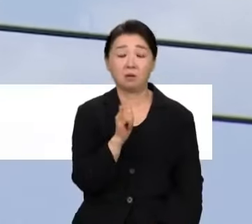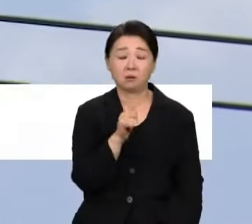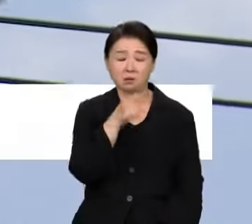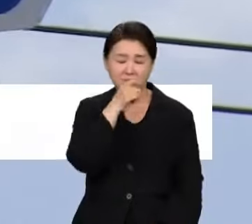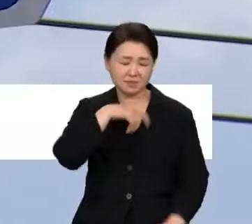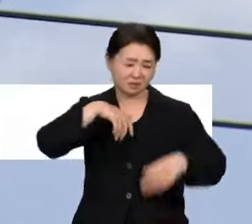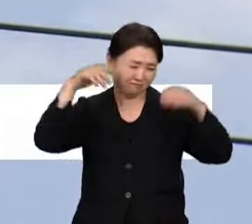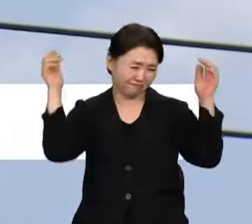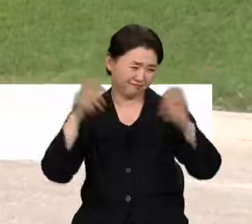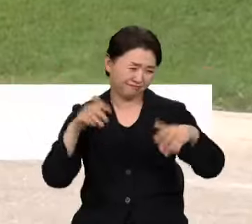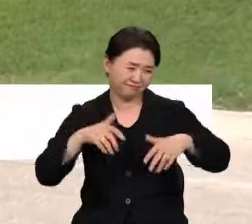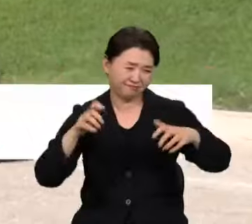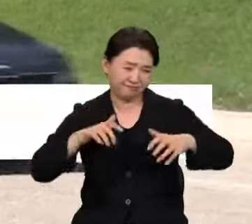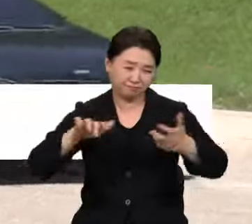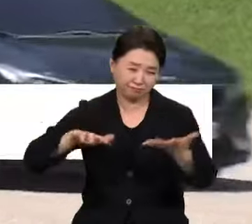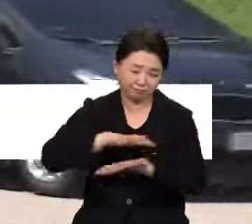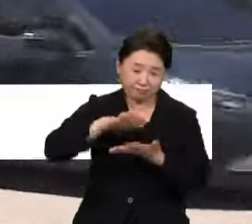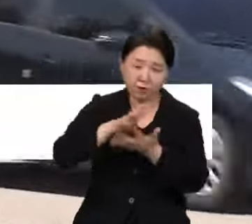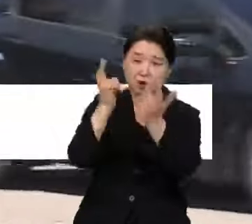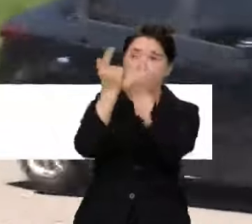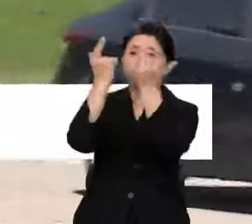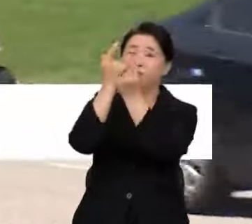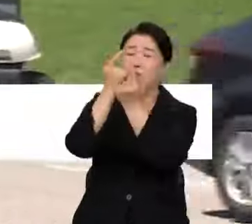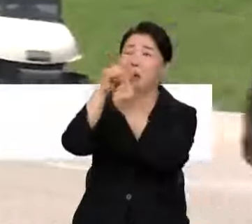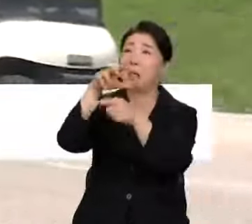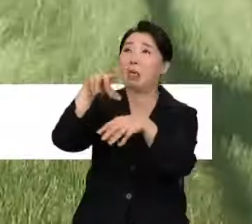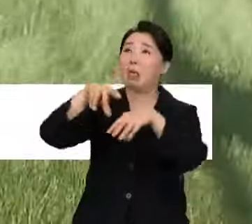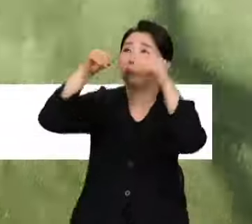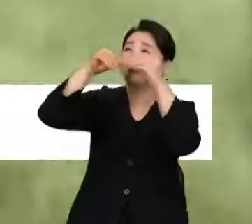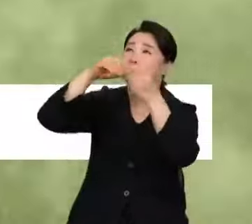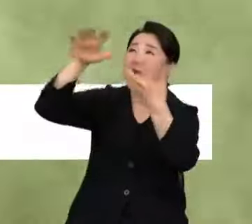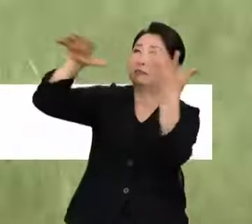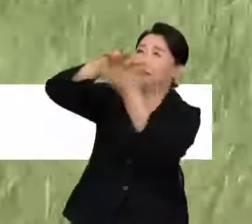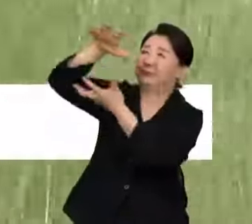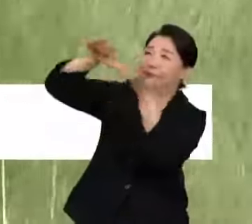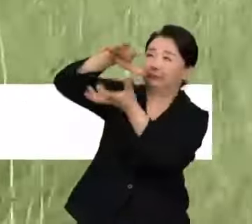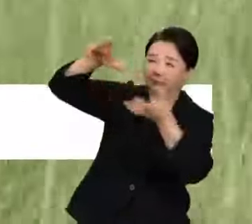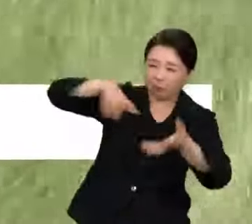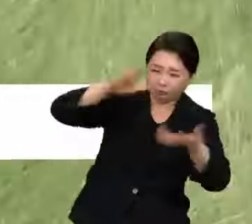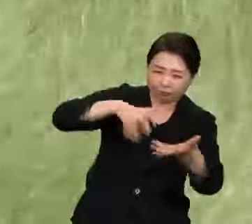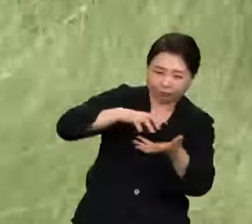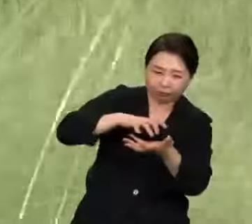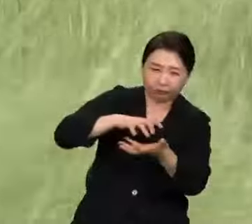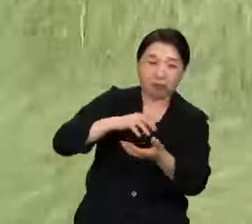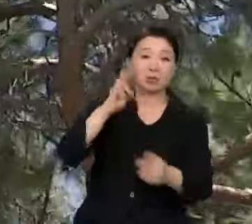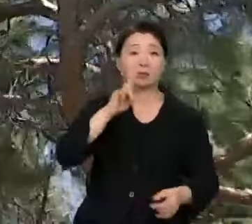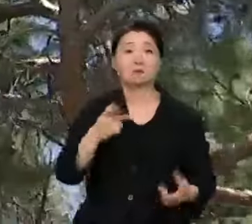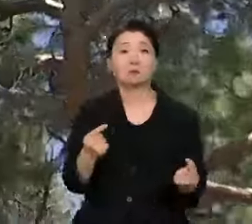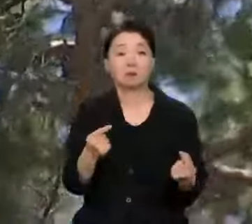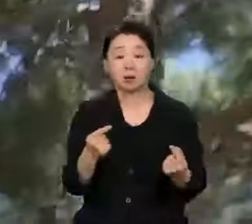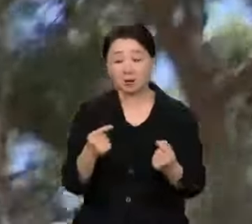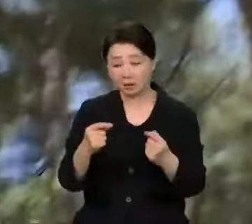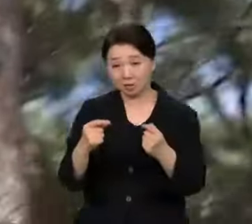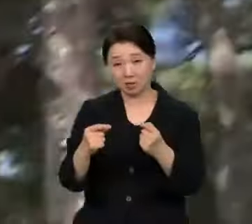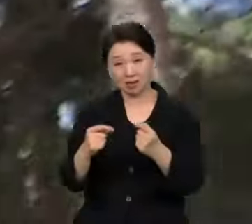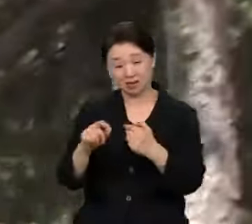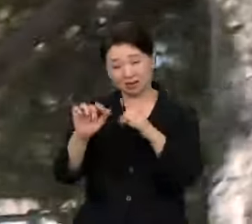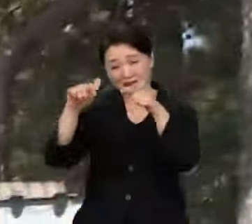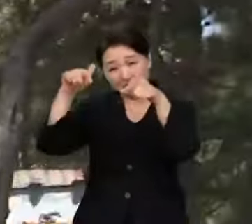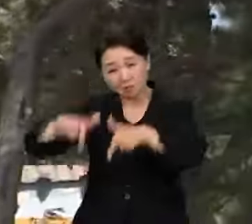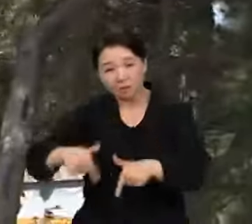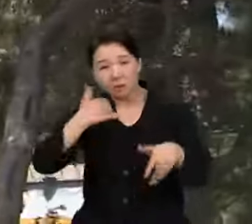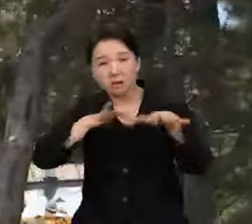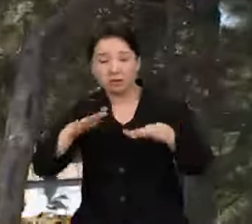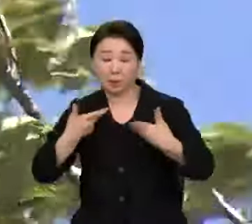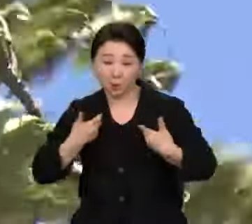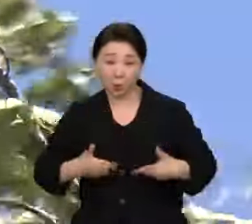뿌리고 지나간 저기압이 북쪽의 건조한 공기를 끌어들였고 이게 강풍이 됐습니다. 서해안은 오전에 잠잠해졌지만